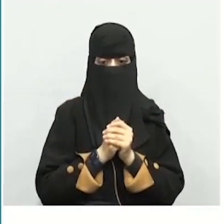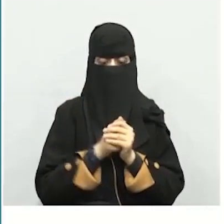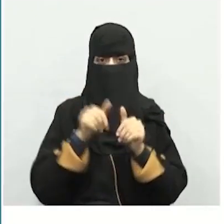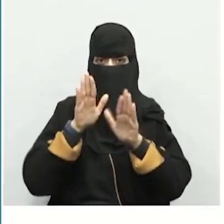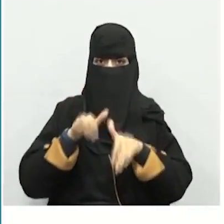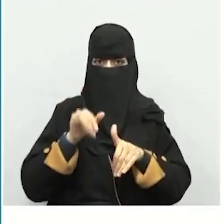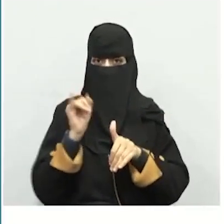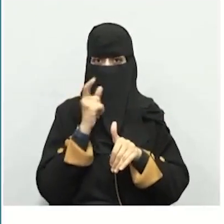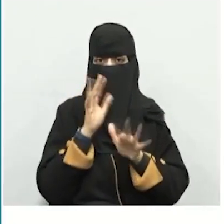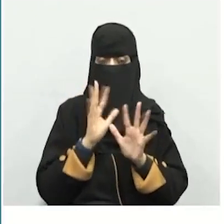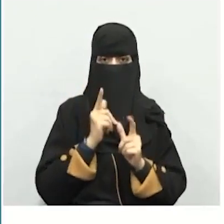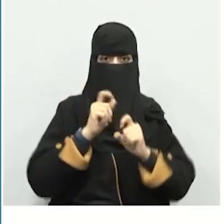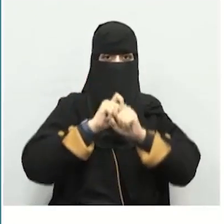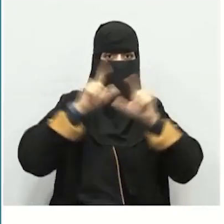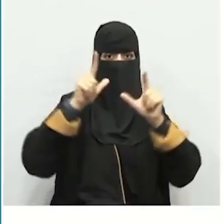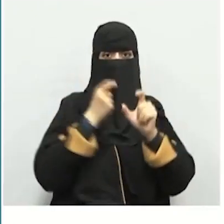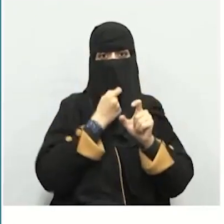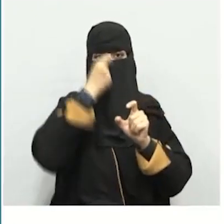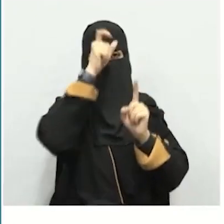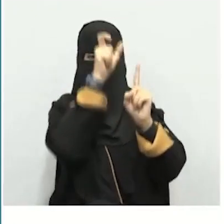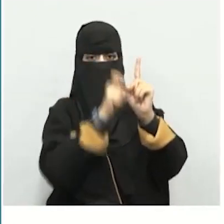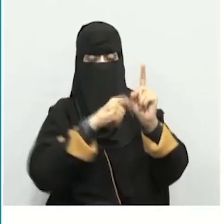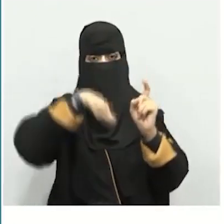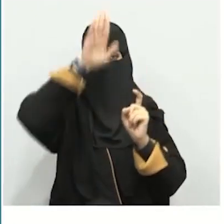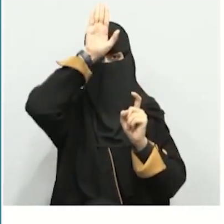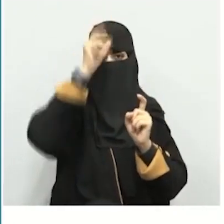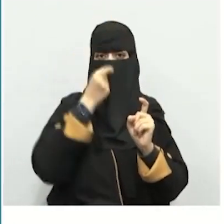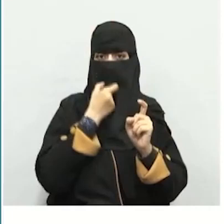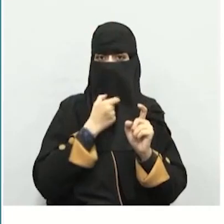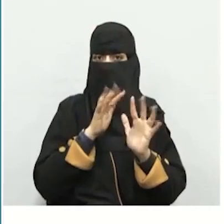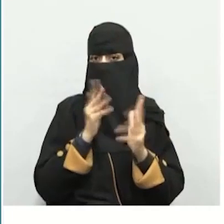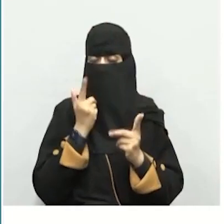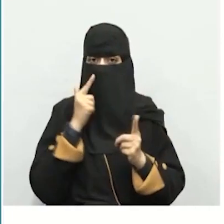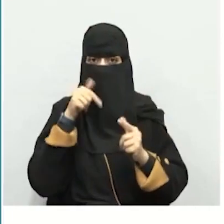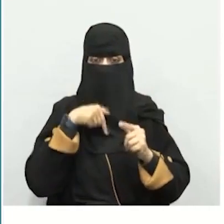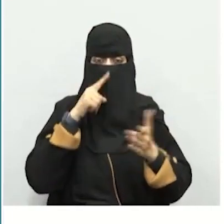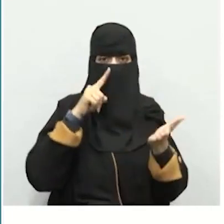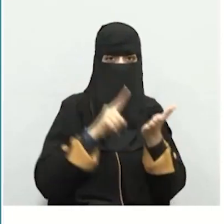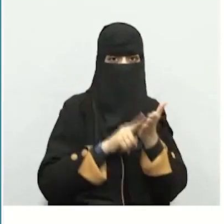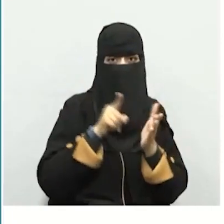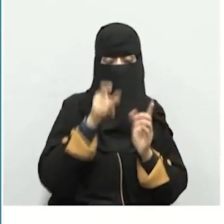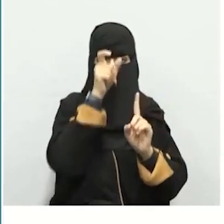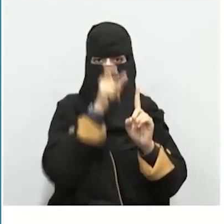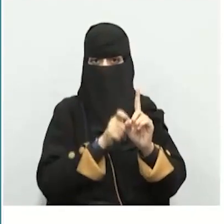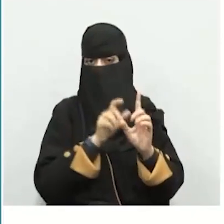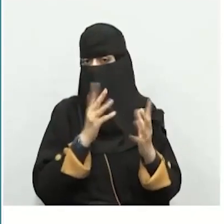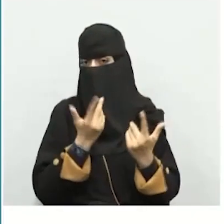أيضا من أبرز الصفات التي تتميز بها شخصية خادم الحرمين الشريفين الملك سلمان بن عبد